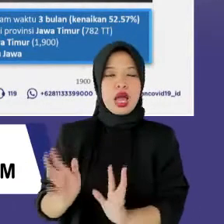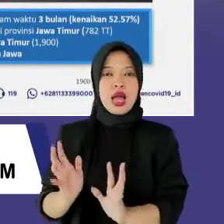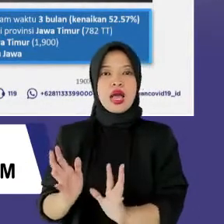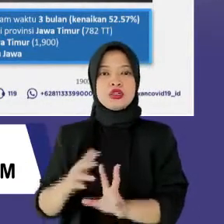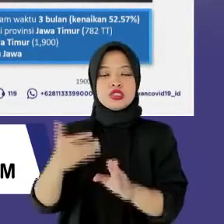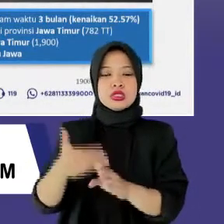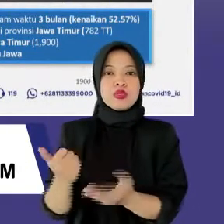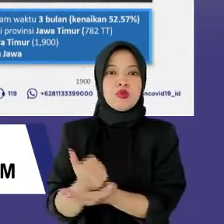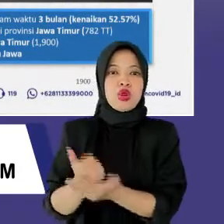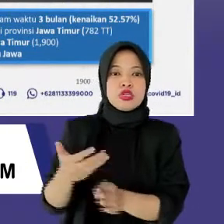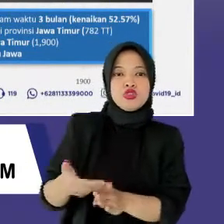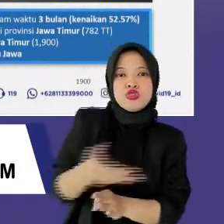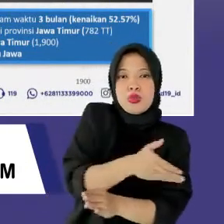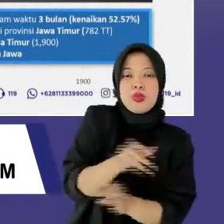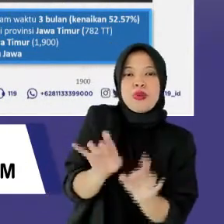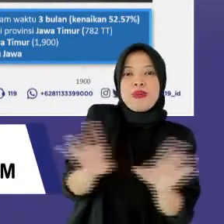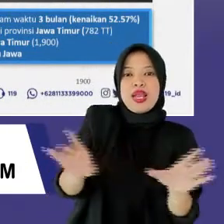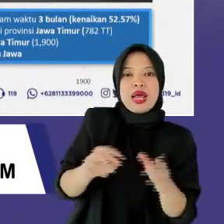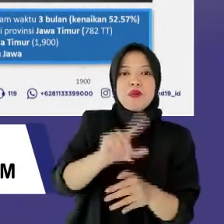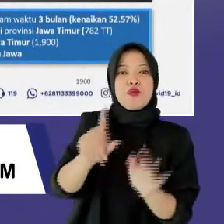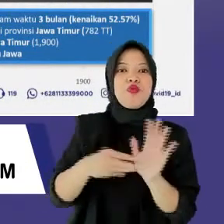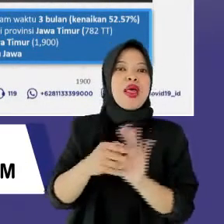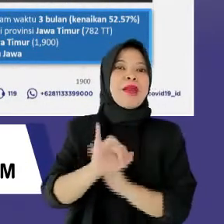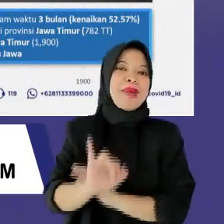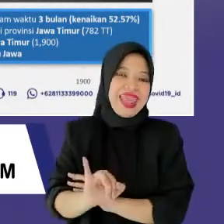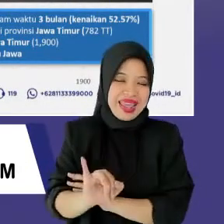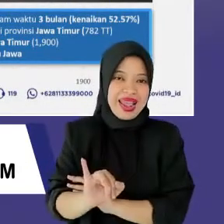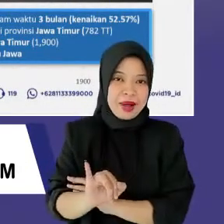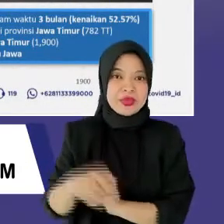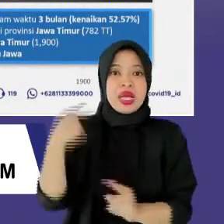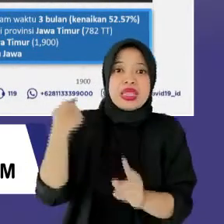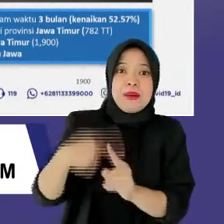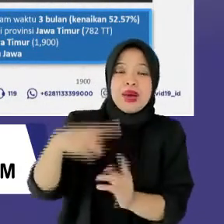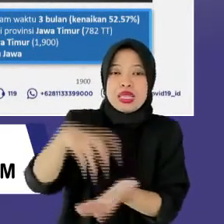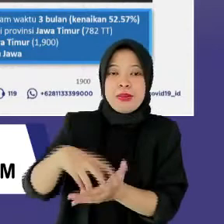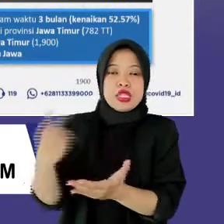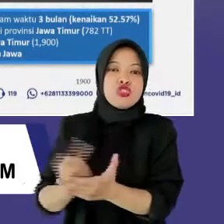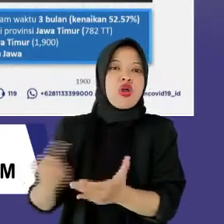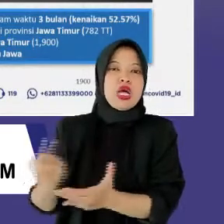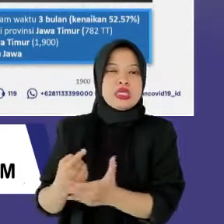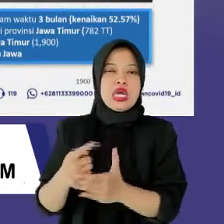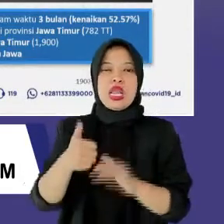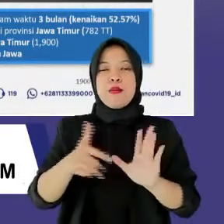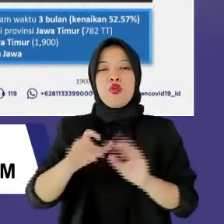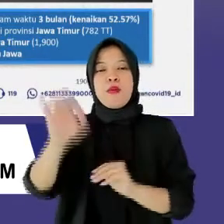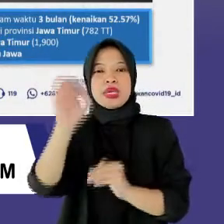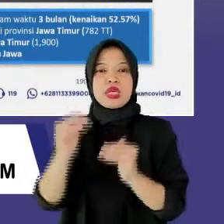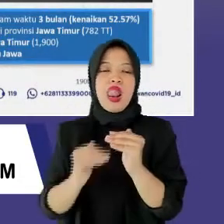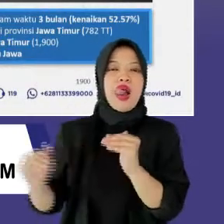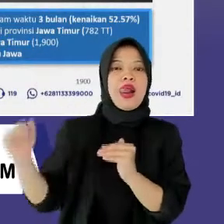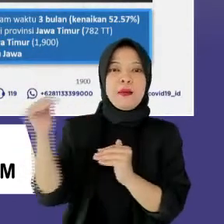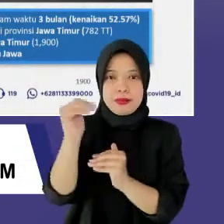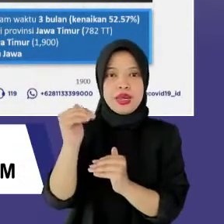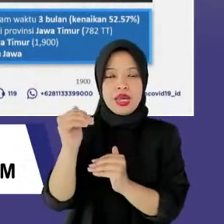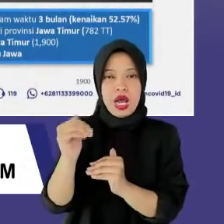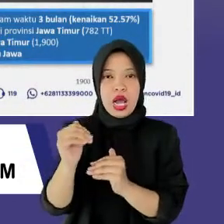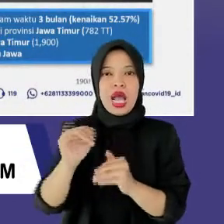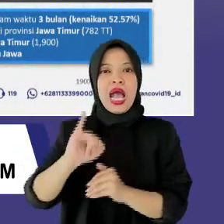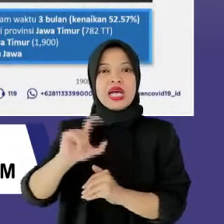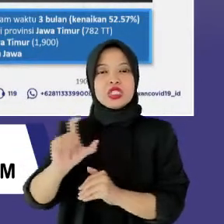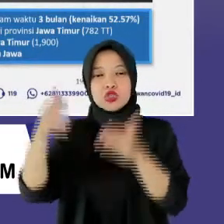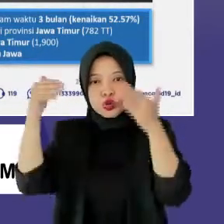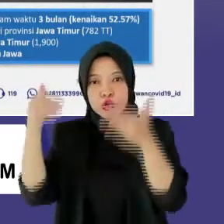kapasitas sebelumnya yang ada di bulan Mei. Kalau tadi yang isolasi nambahnya sekitar 60%-an lebih, untuk ICU ini nambahnya